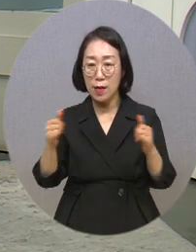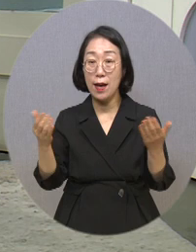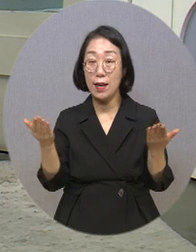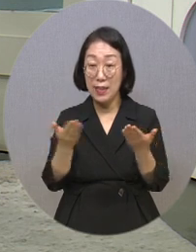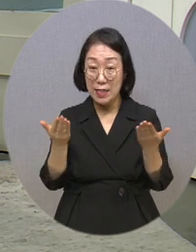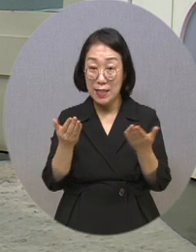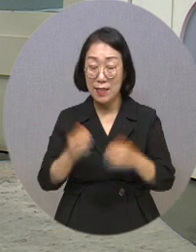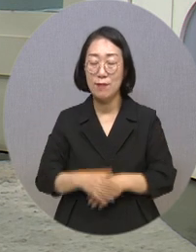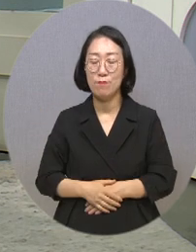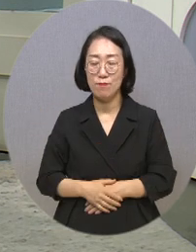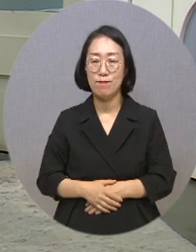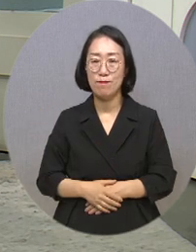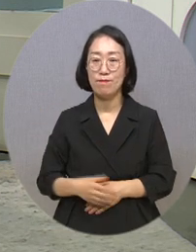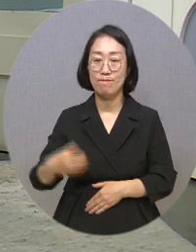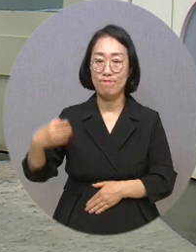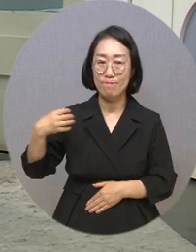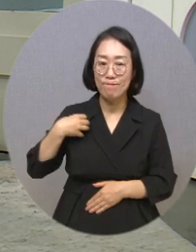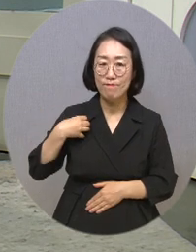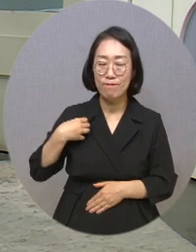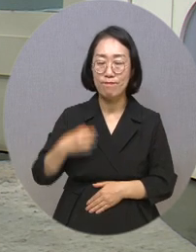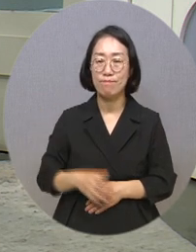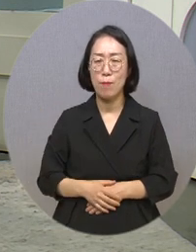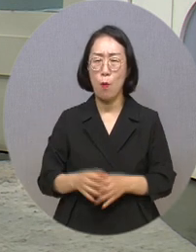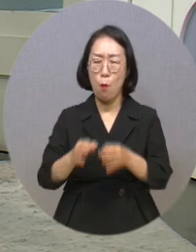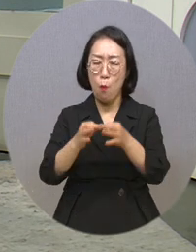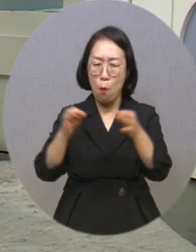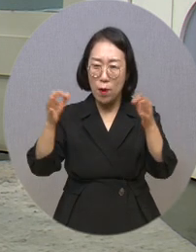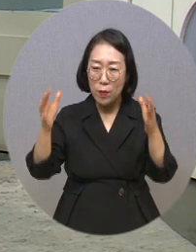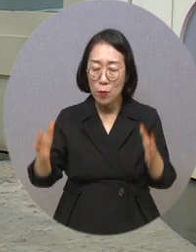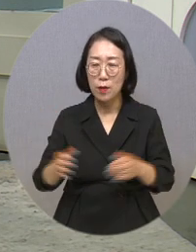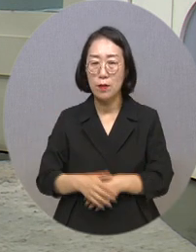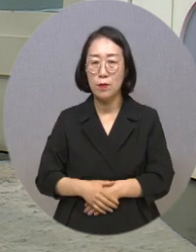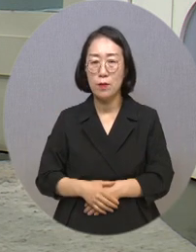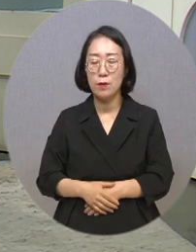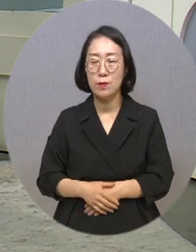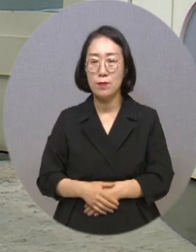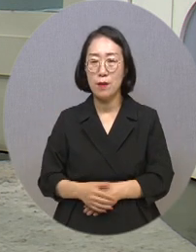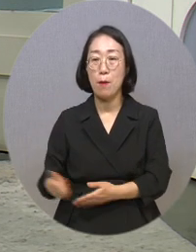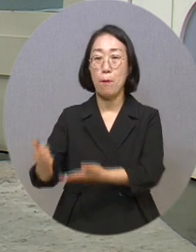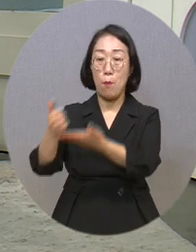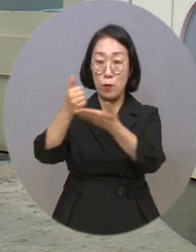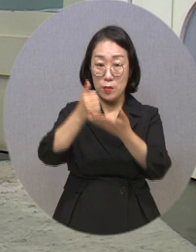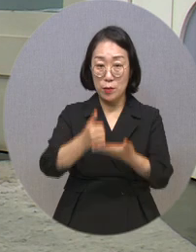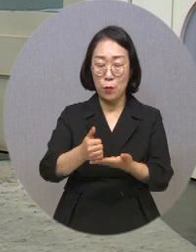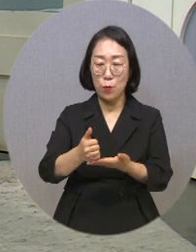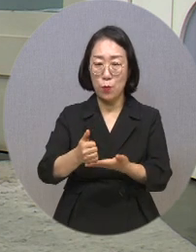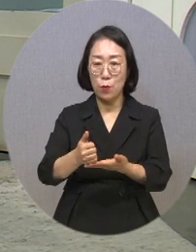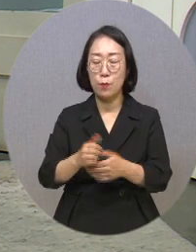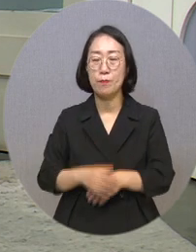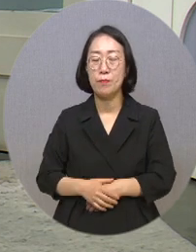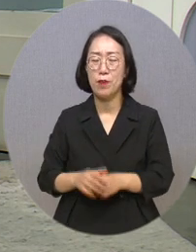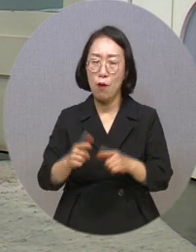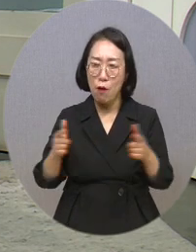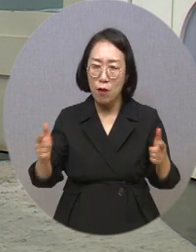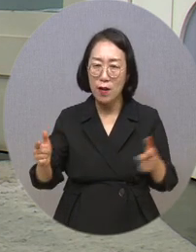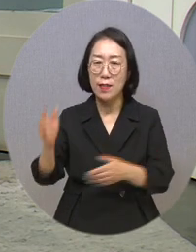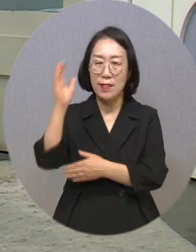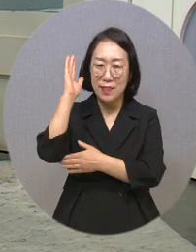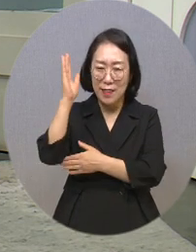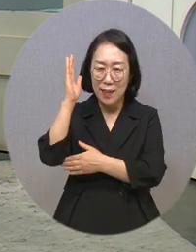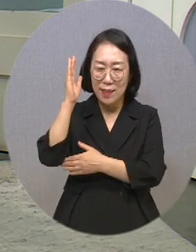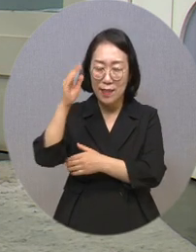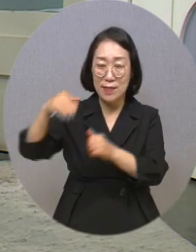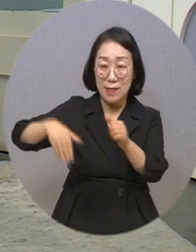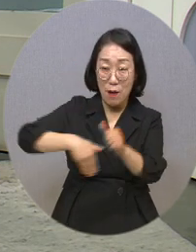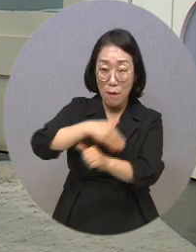변호사로서의 역할을 많이 해오신 주인공을 모시고 그동안에 여러 가지의 일들에